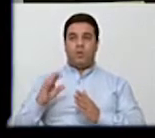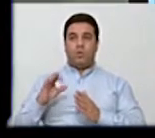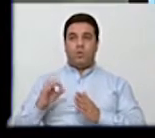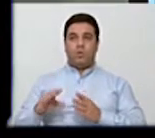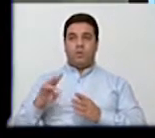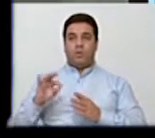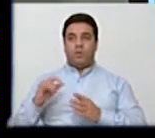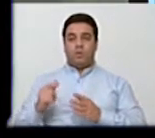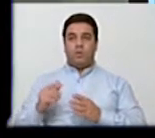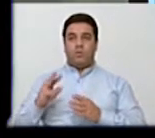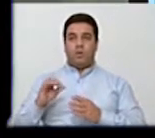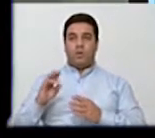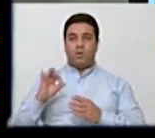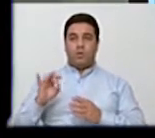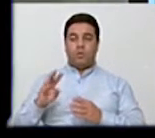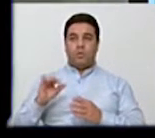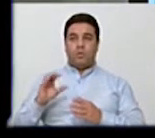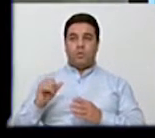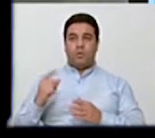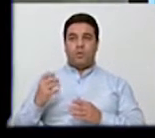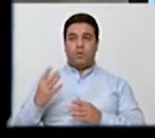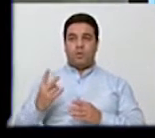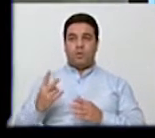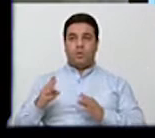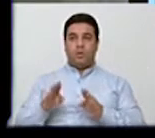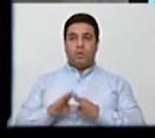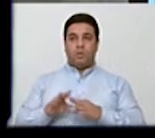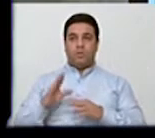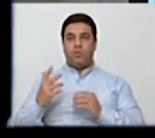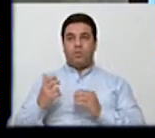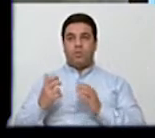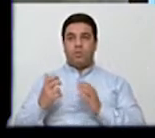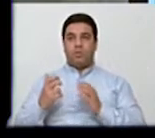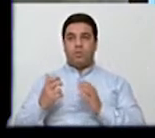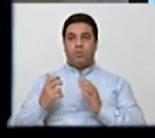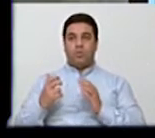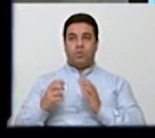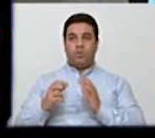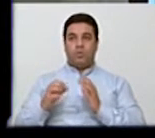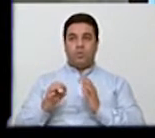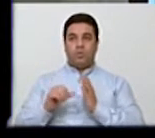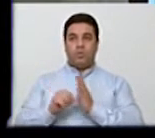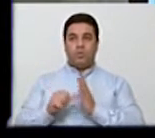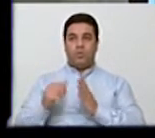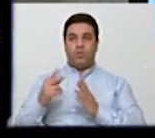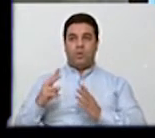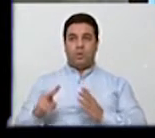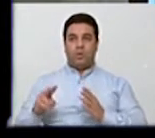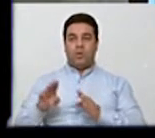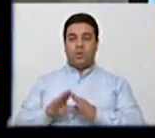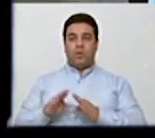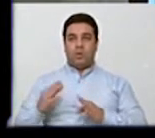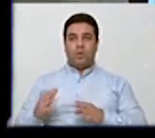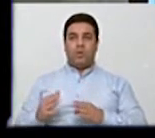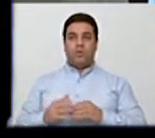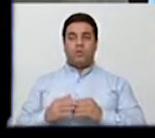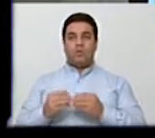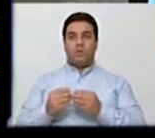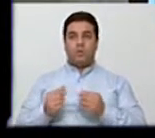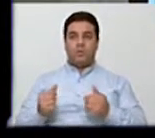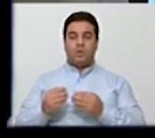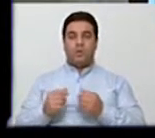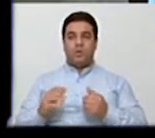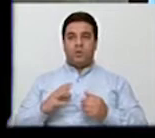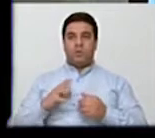demak, molekulyar massasi 1:42 ga teng hamda eritmaning hajmi 0,1000 dan 306 litrga teng. Eritmada